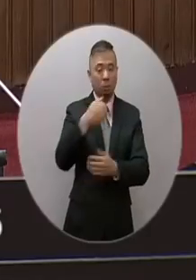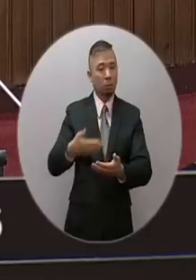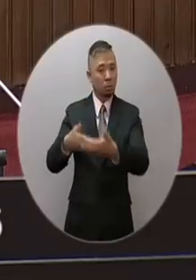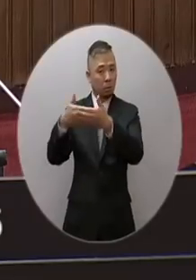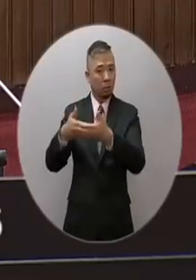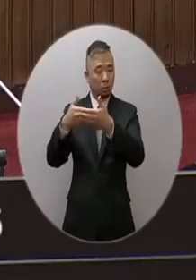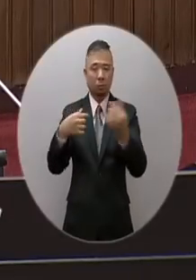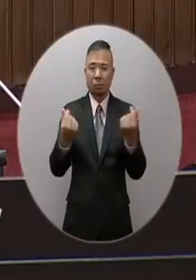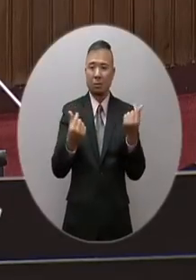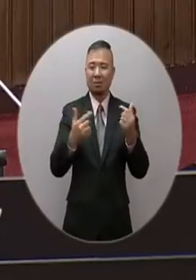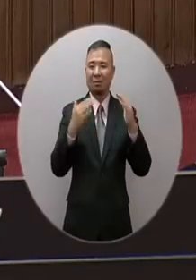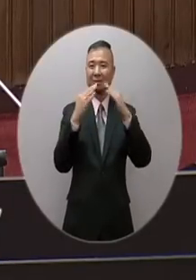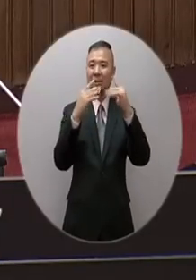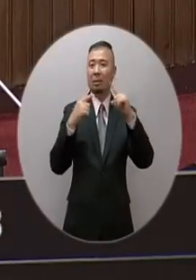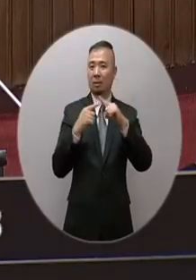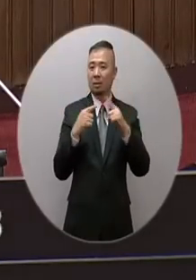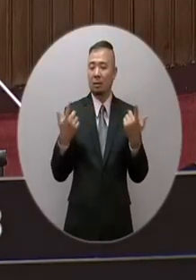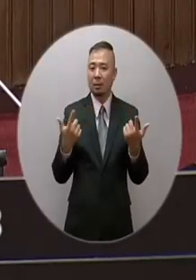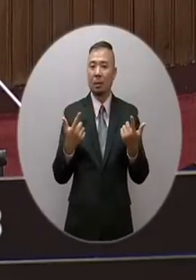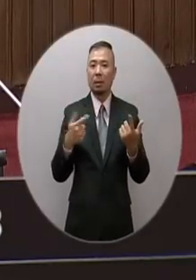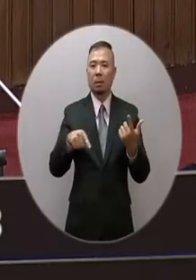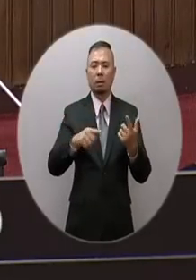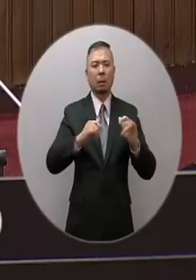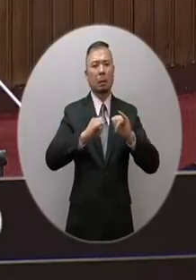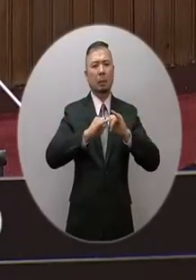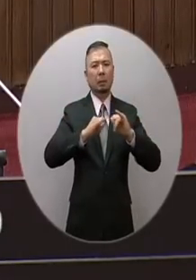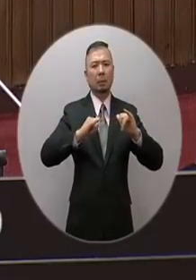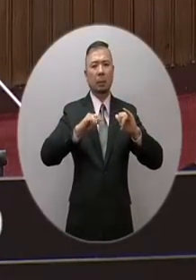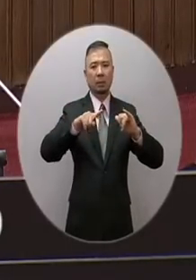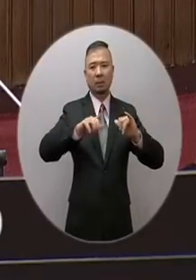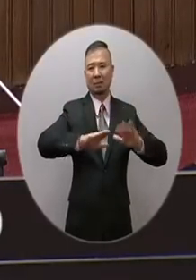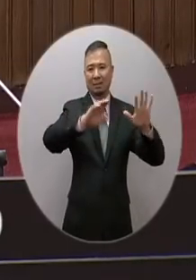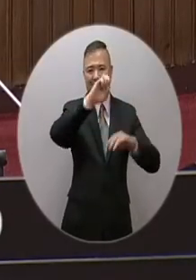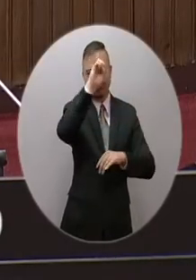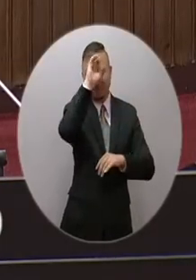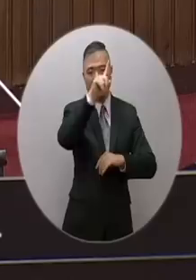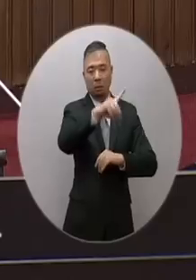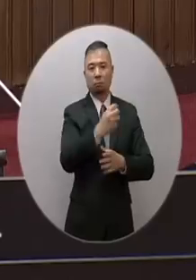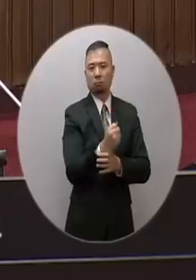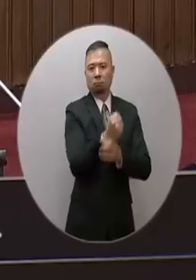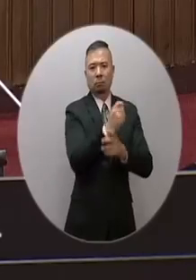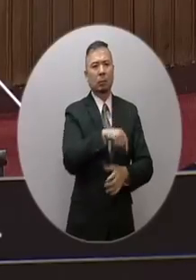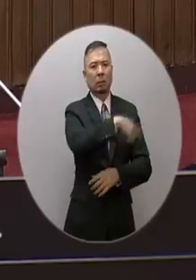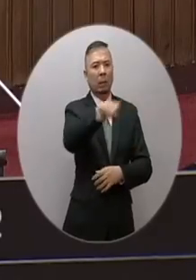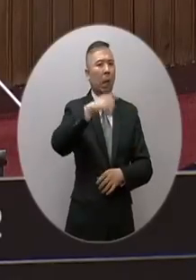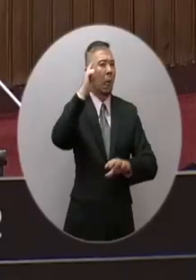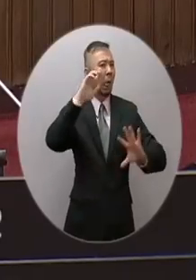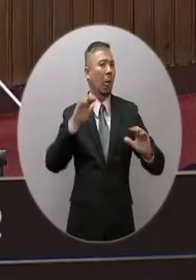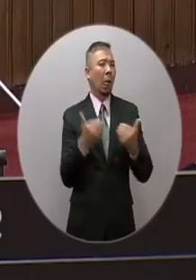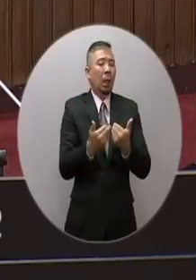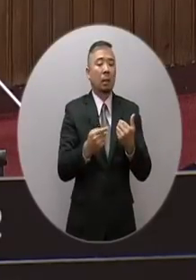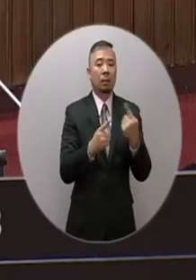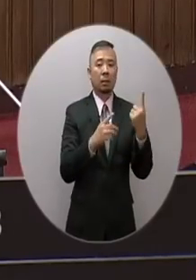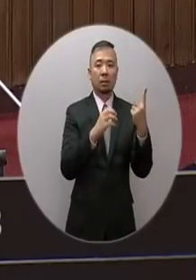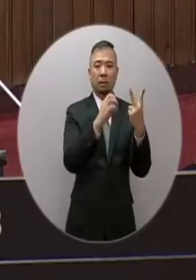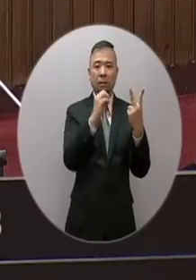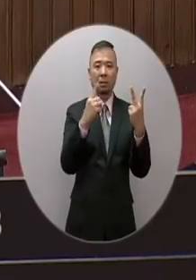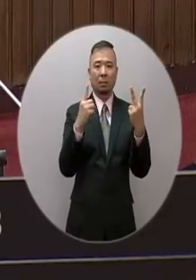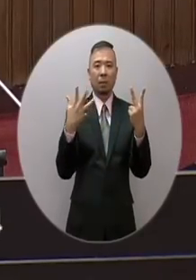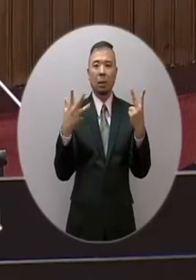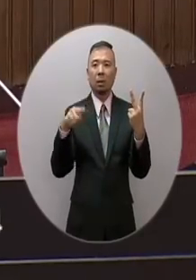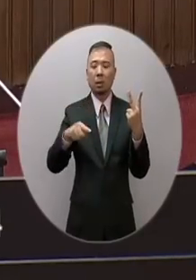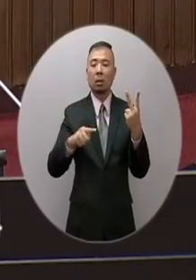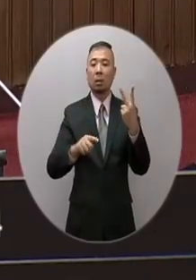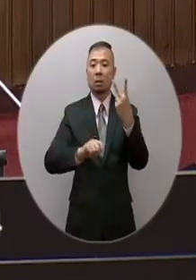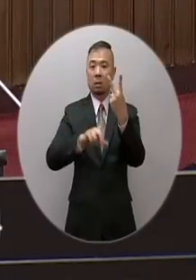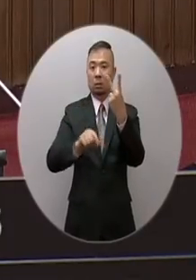受民进党基本支持者的反弹，但2018年2月底台湾民意基